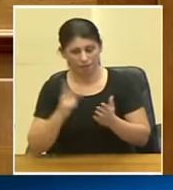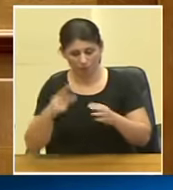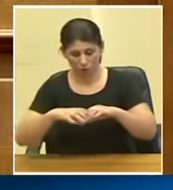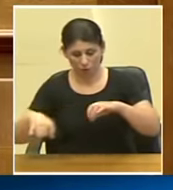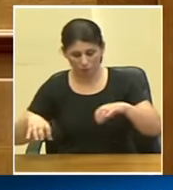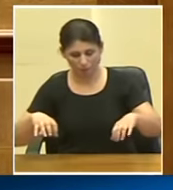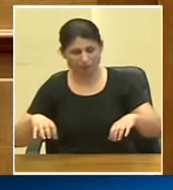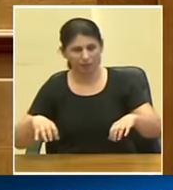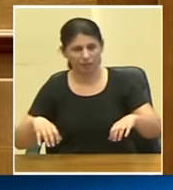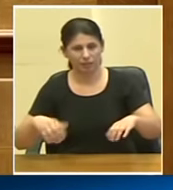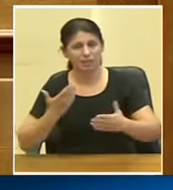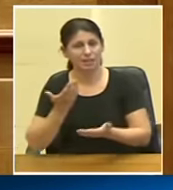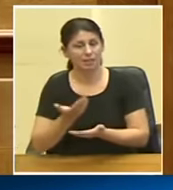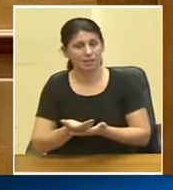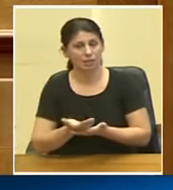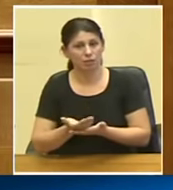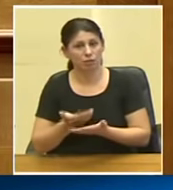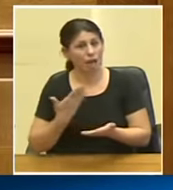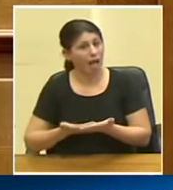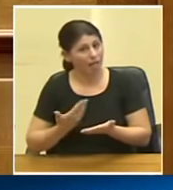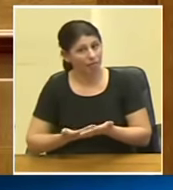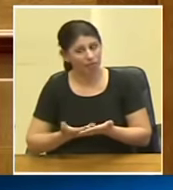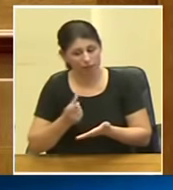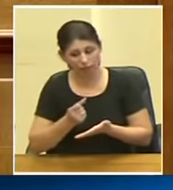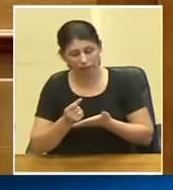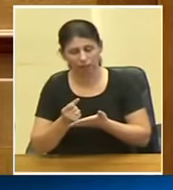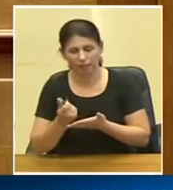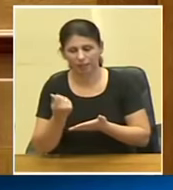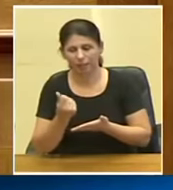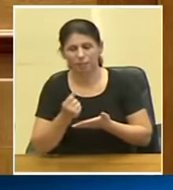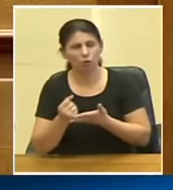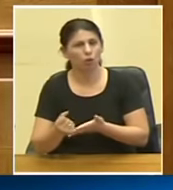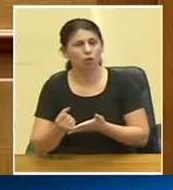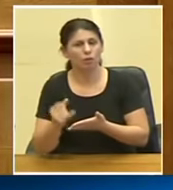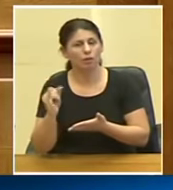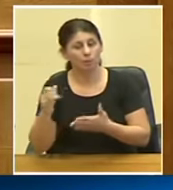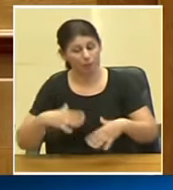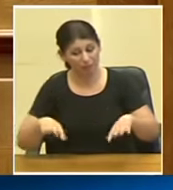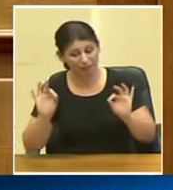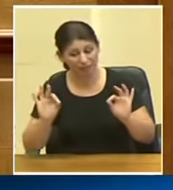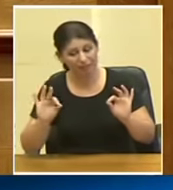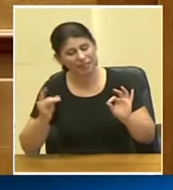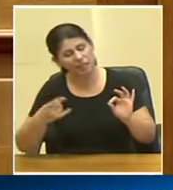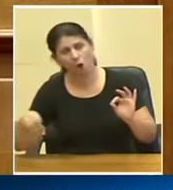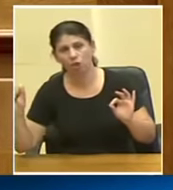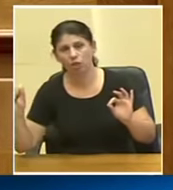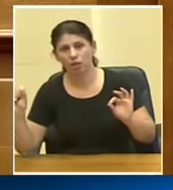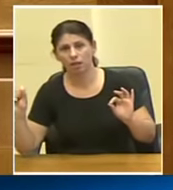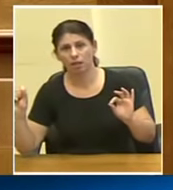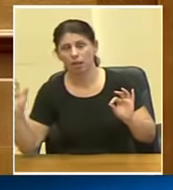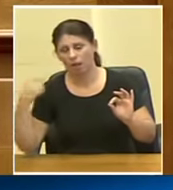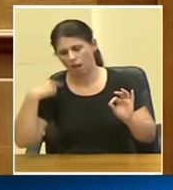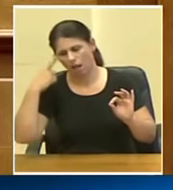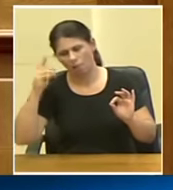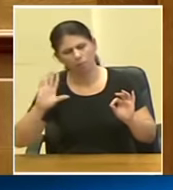να ζητήσουν άδεια χρηματοοικονομικού ιδρύματος από την αρχή ή όχι? Η άποψή